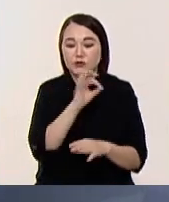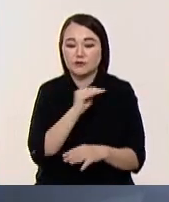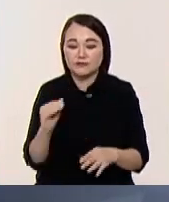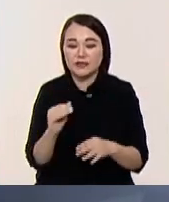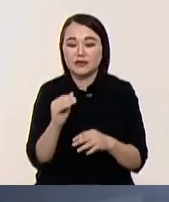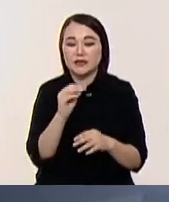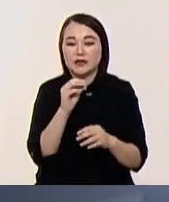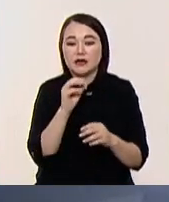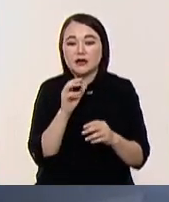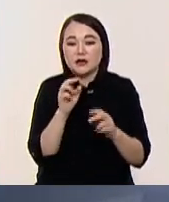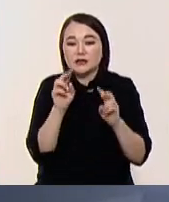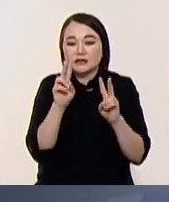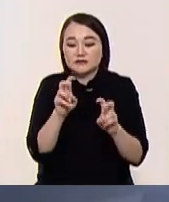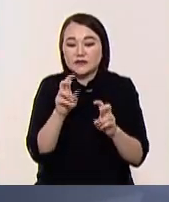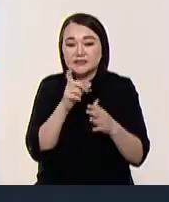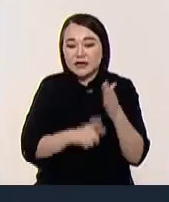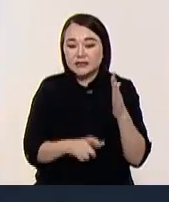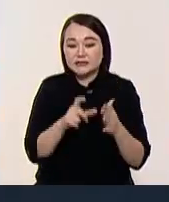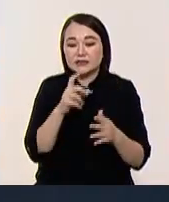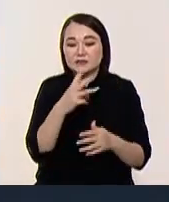аккаунт 31 канала.